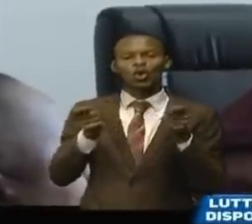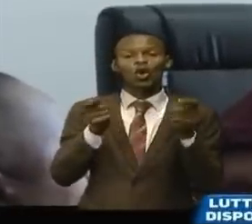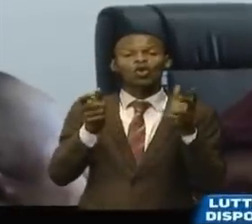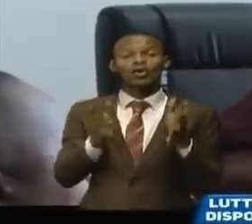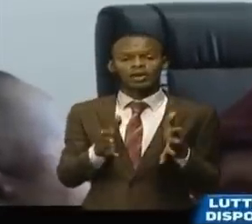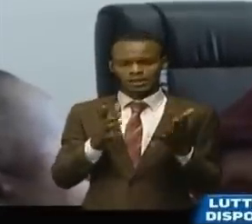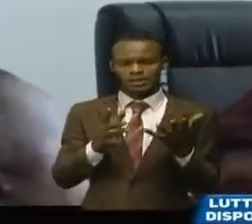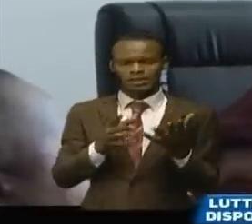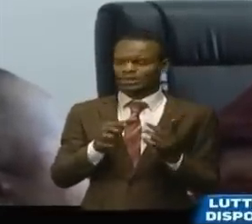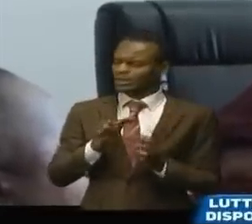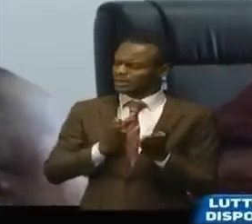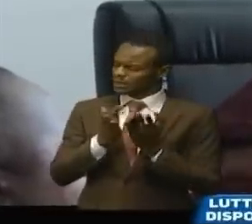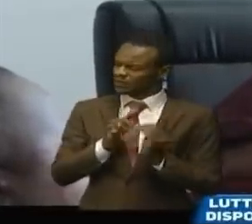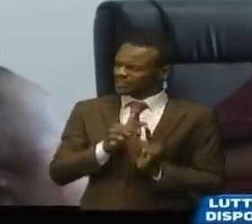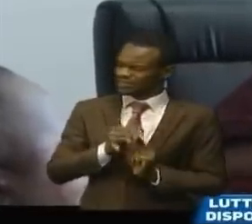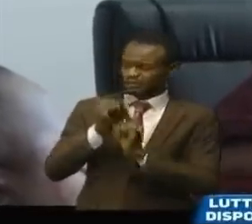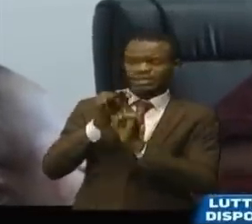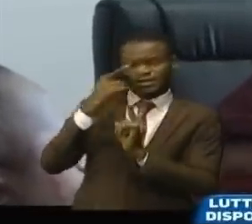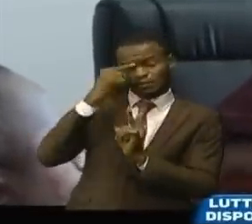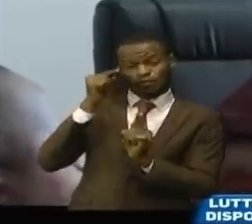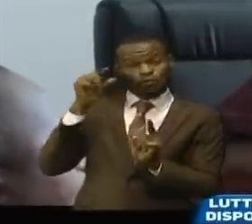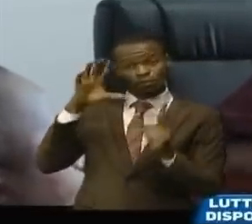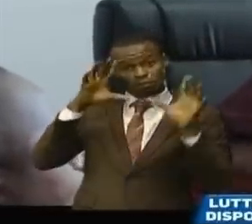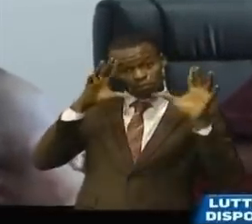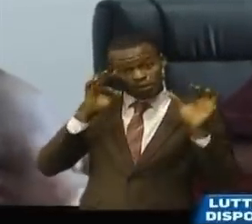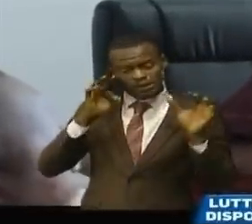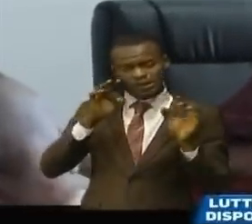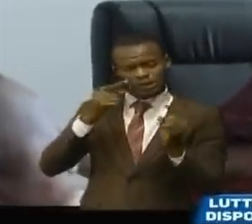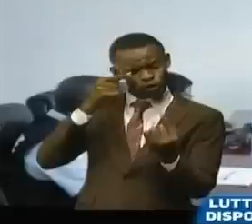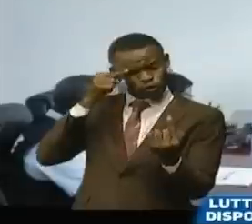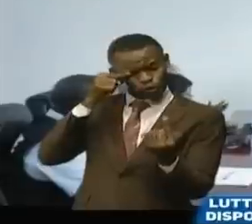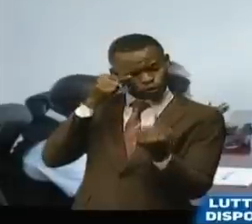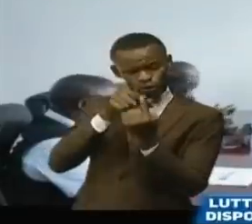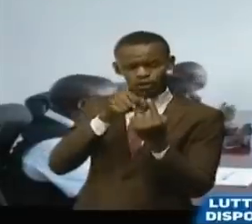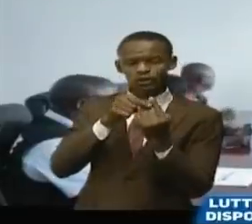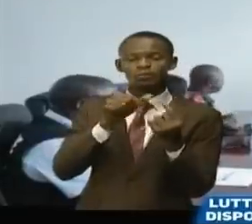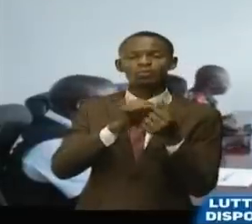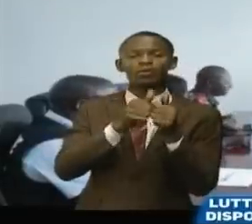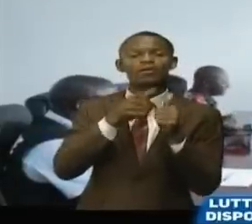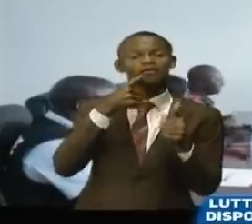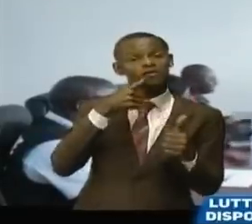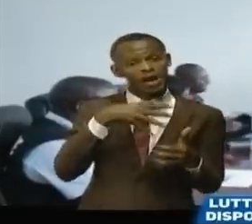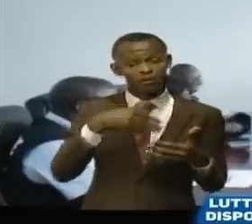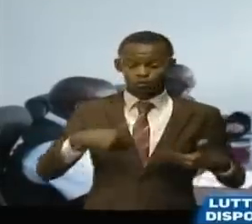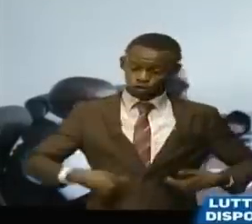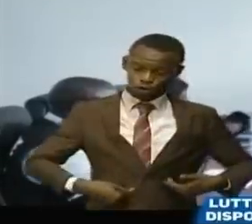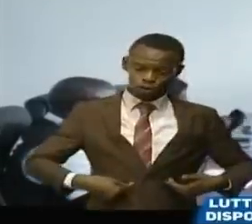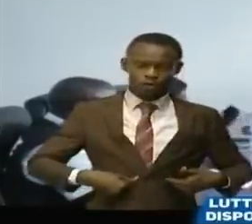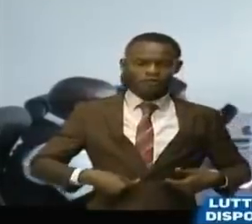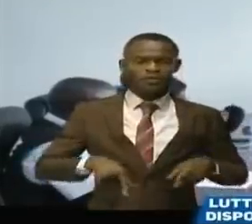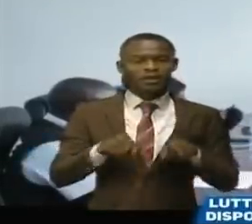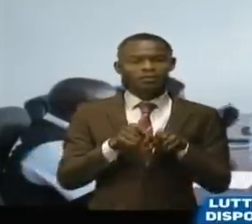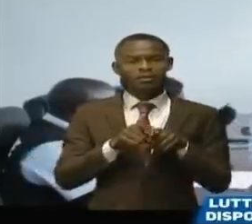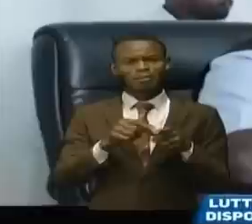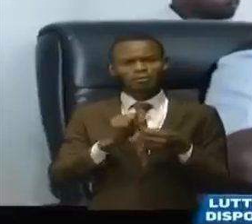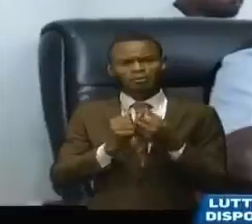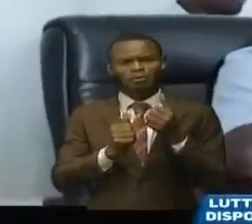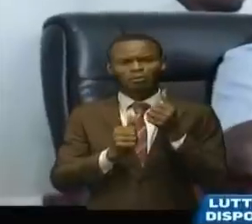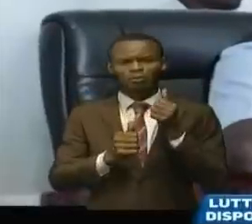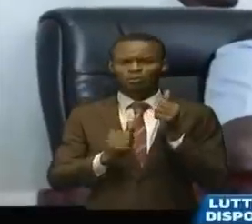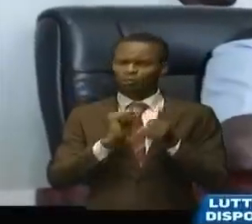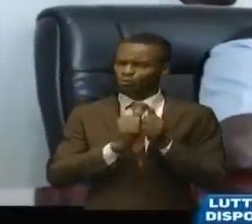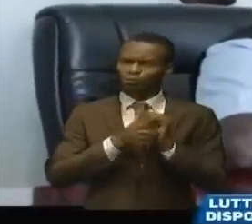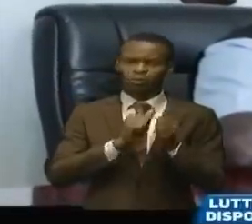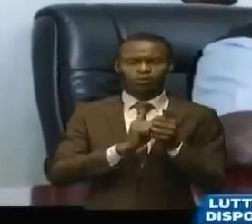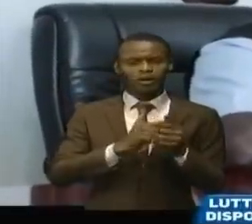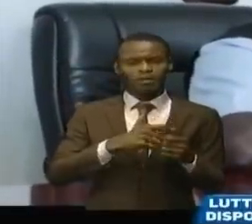spécialisés du chef de l'État chargé de la jeunesse et lutte contre les violences faites à la femme et la traite de personnes, de peaufiner